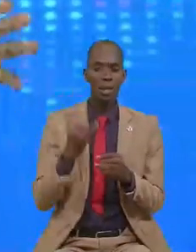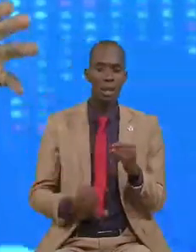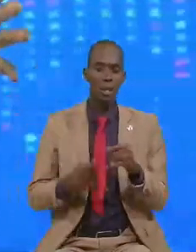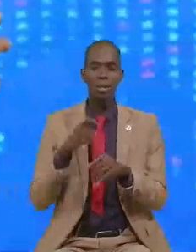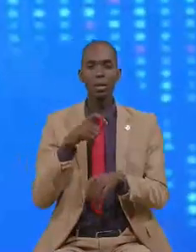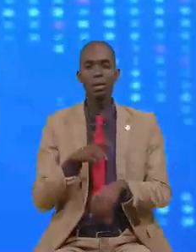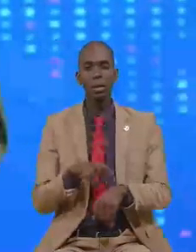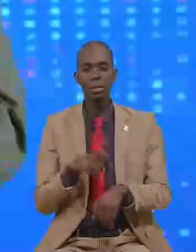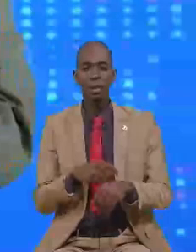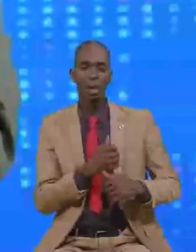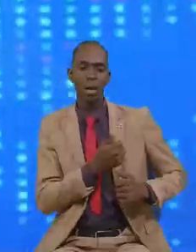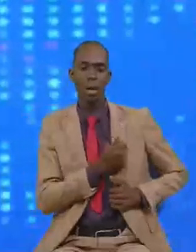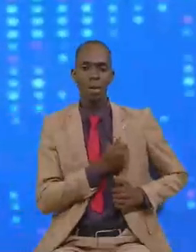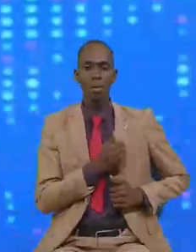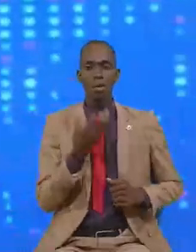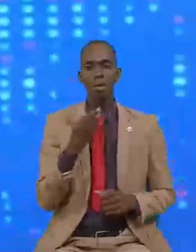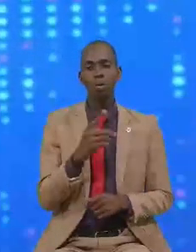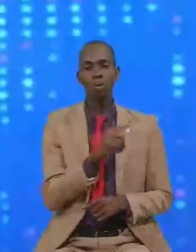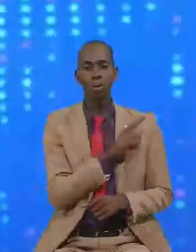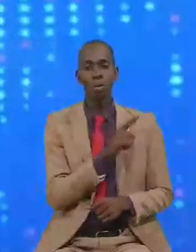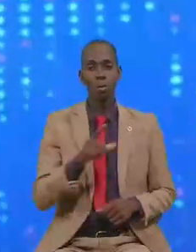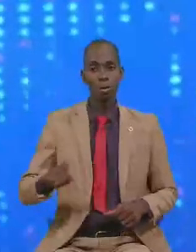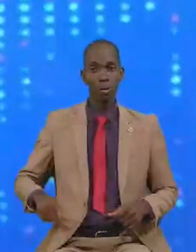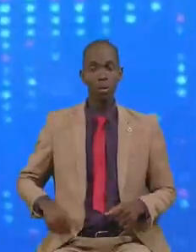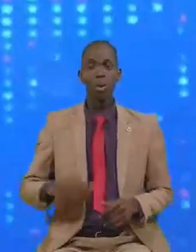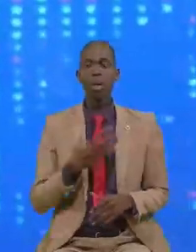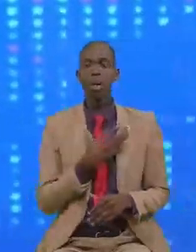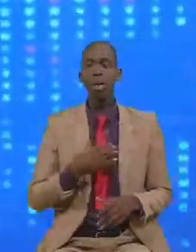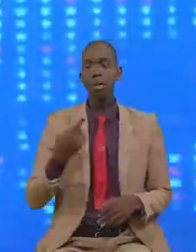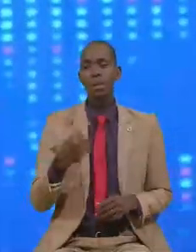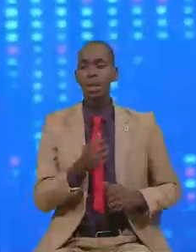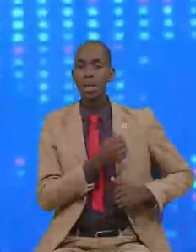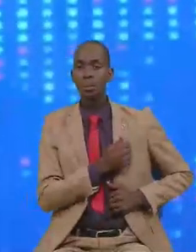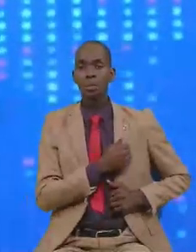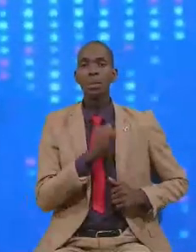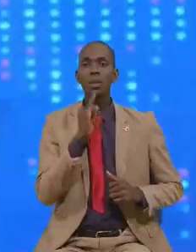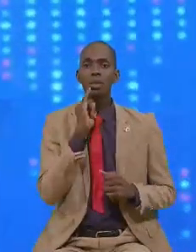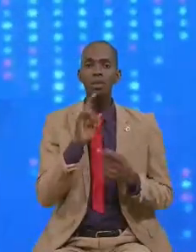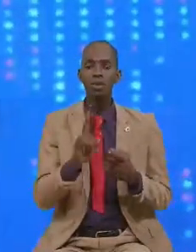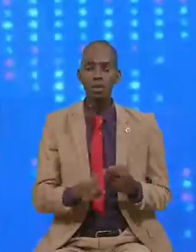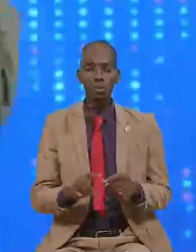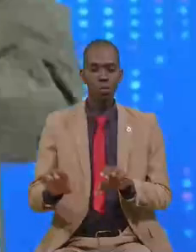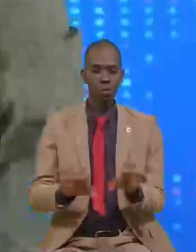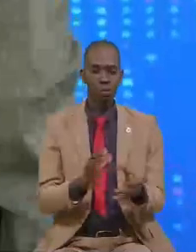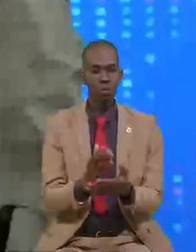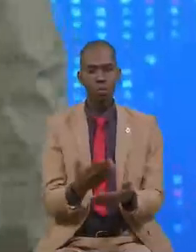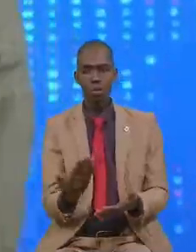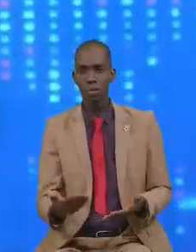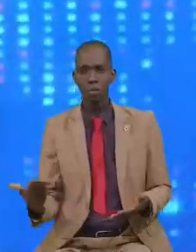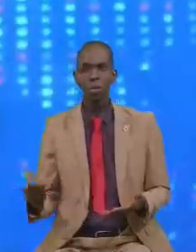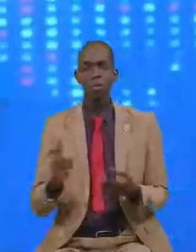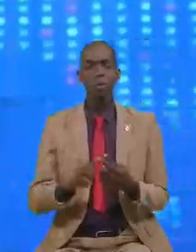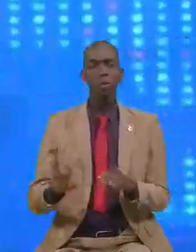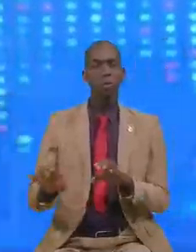de l'armée de la fin des temps. Et l'armée doit faire quelque chose pour faire